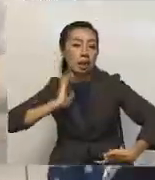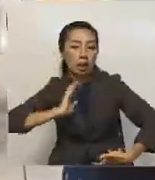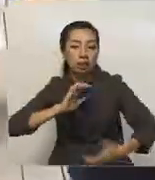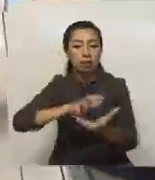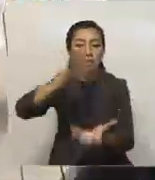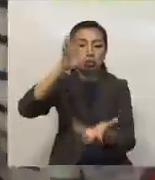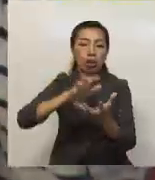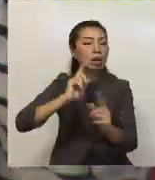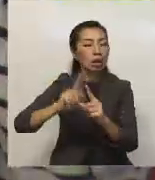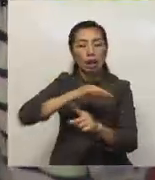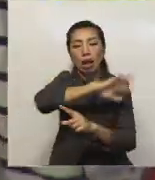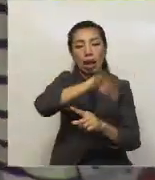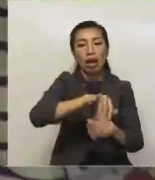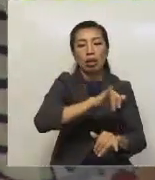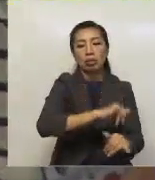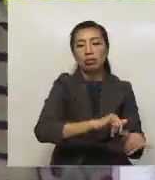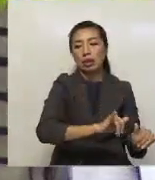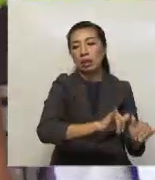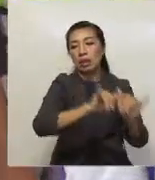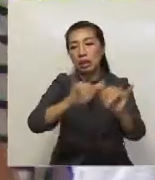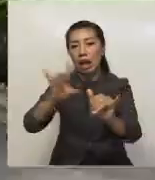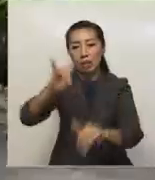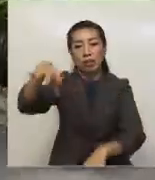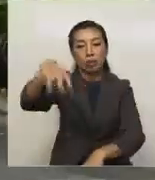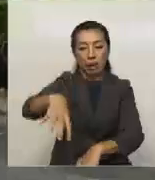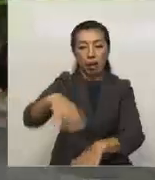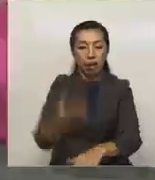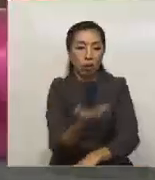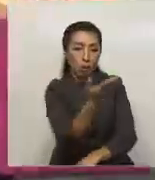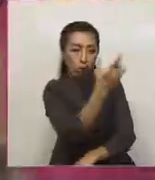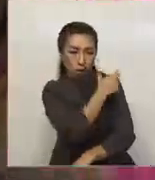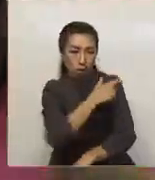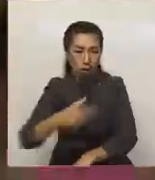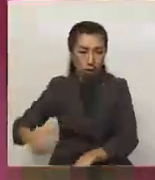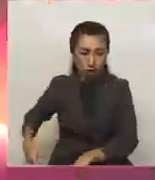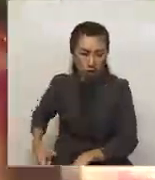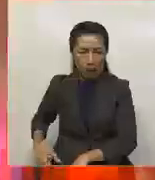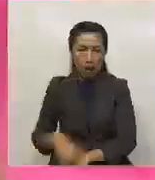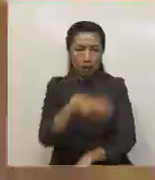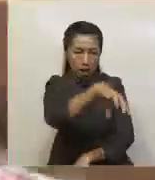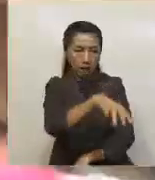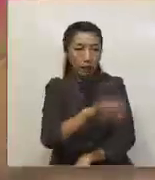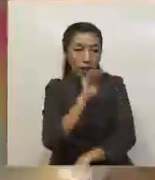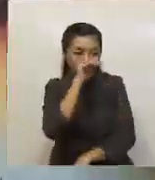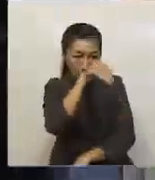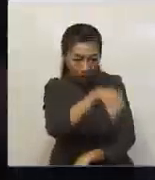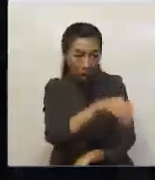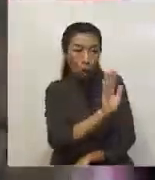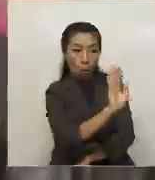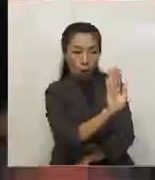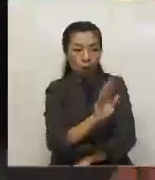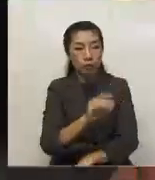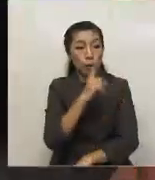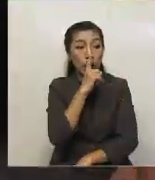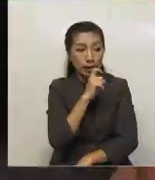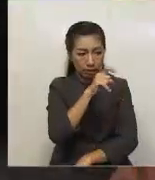าไว้ที่เขาดินวนาแล้วก็ได้ขอให้ทางสำนักพระราชวังส่งช้างหลวงมาให้ประชาชนได้ชมในวันอาทิตย์และเมื่อปรับป